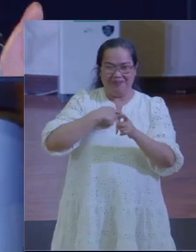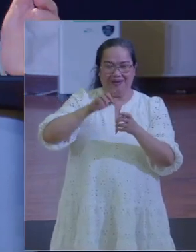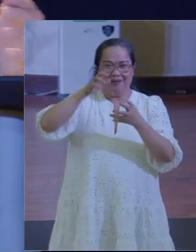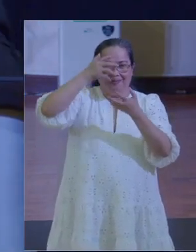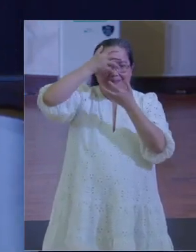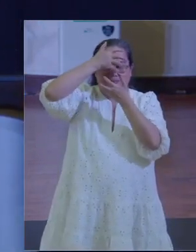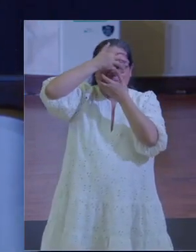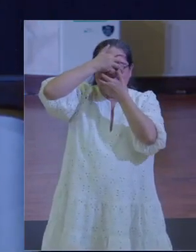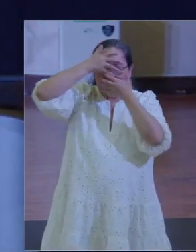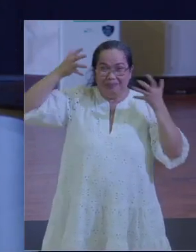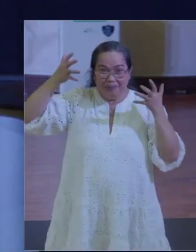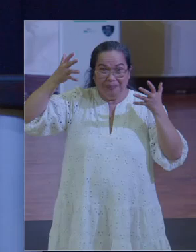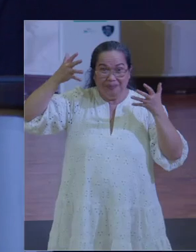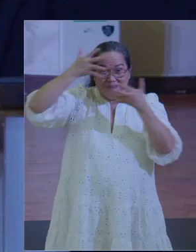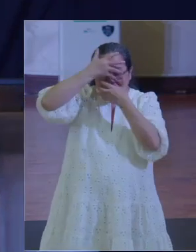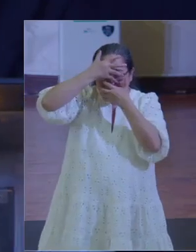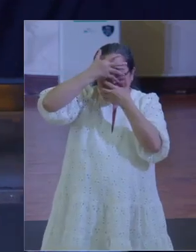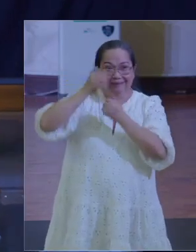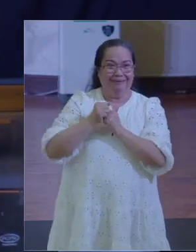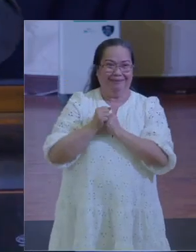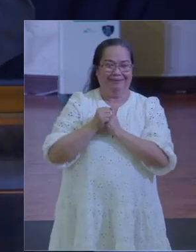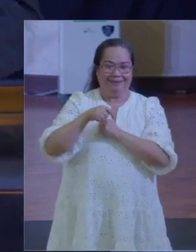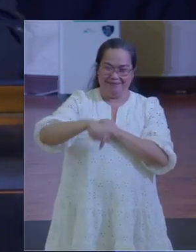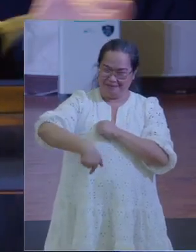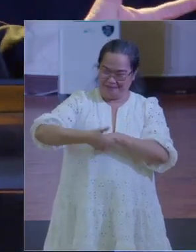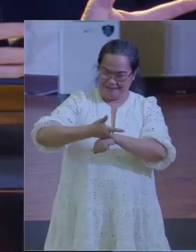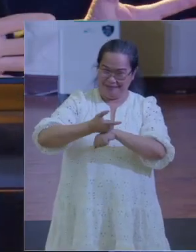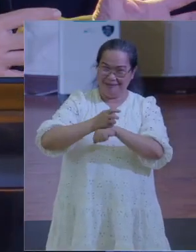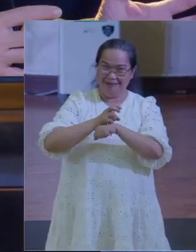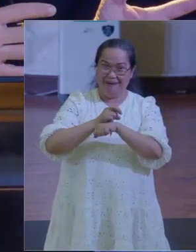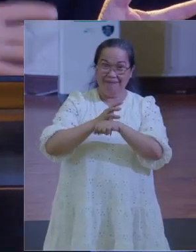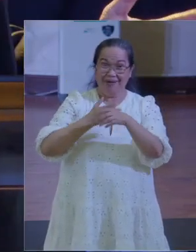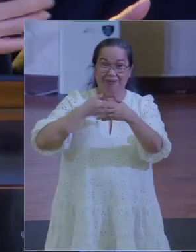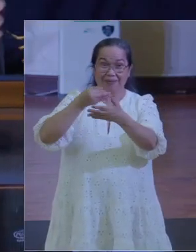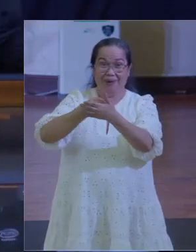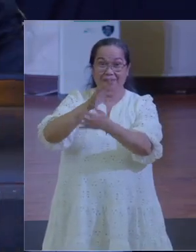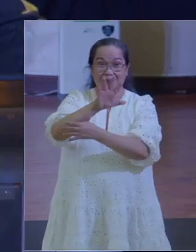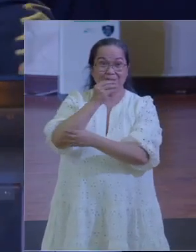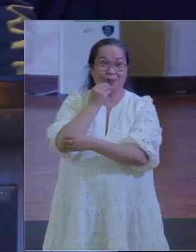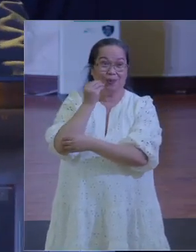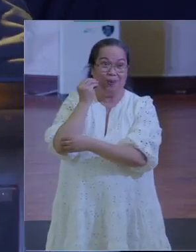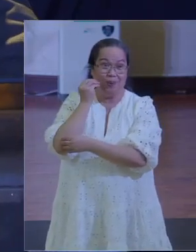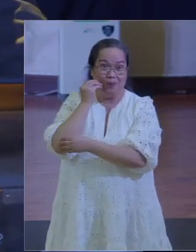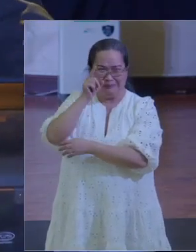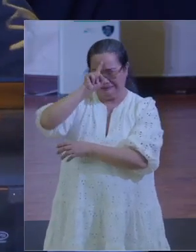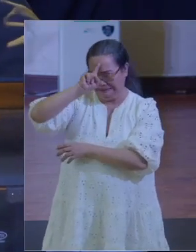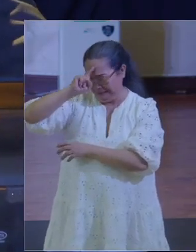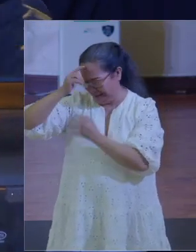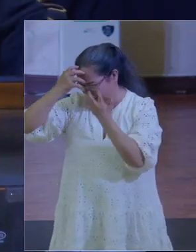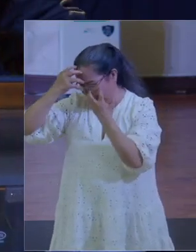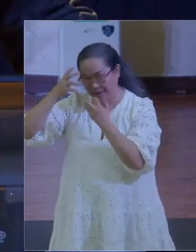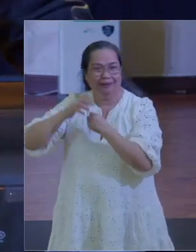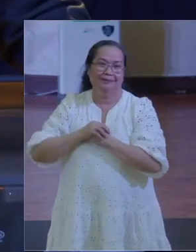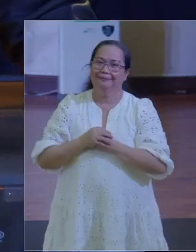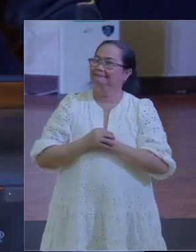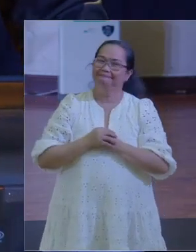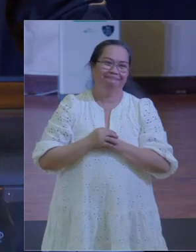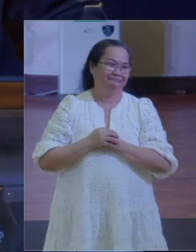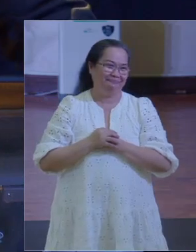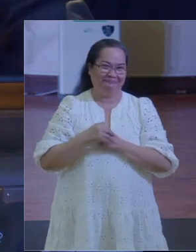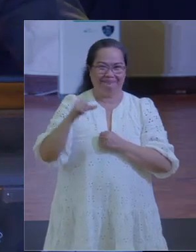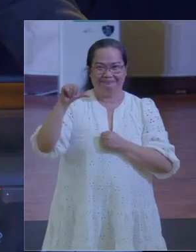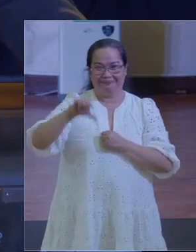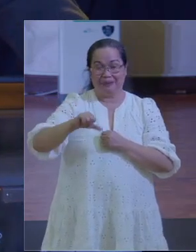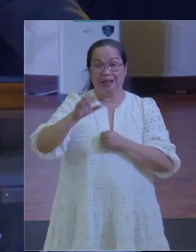transformer pagdating sa GCF. Wow. Pagdating sa bahay, mainit ang ulo mo. Now, ito nga po